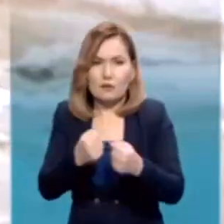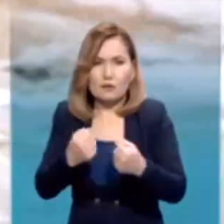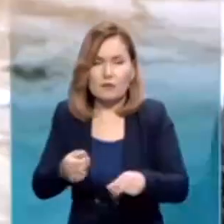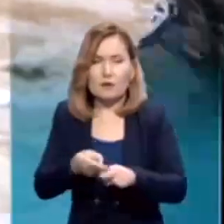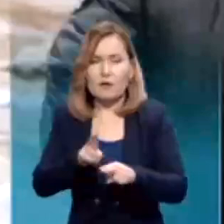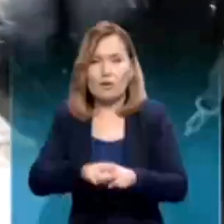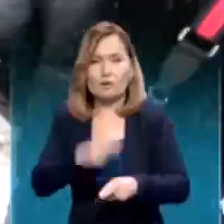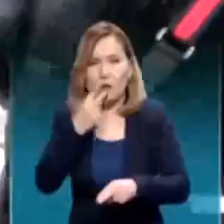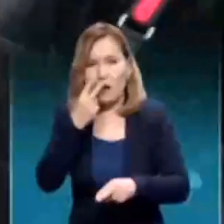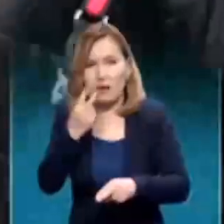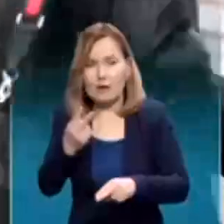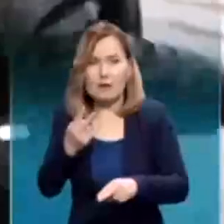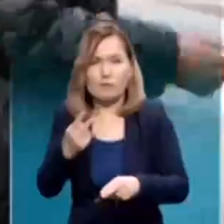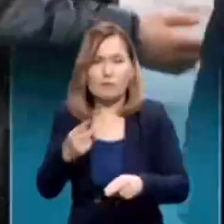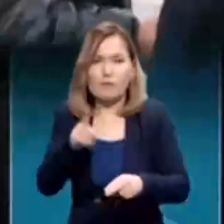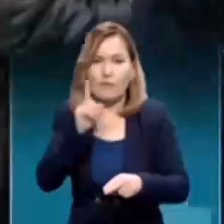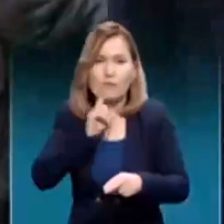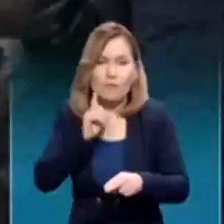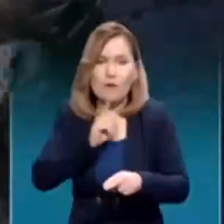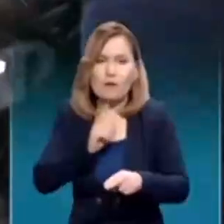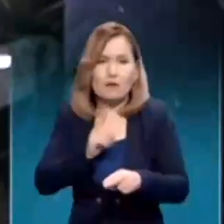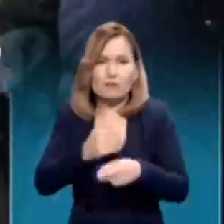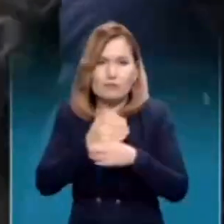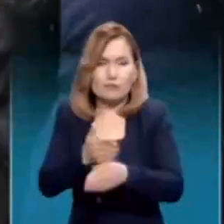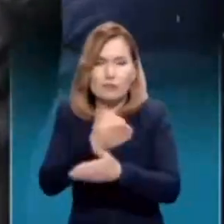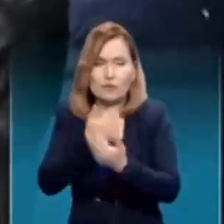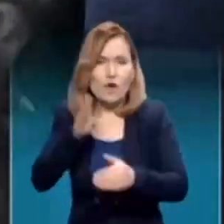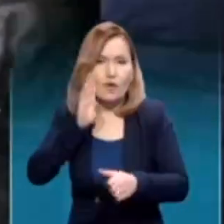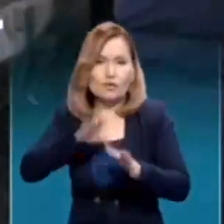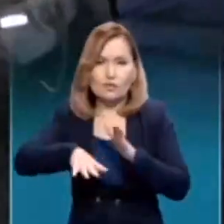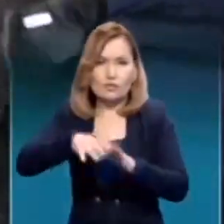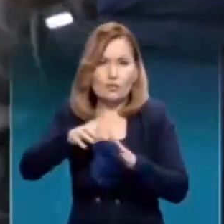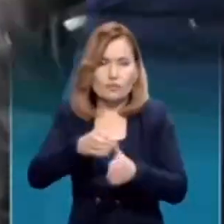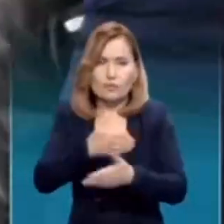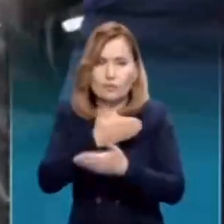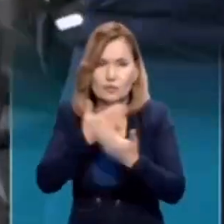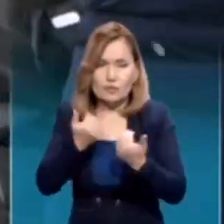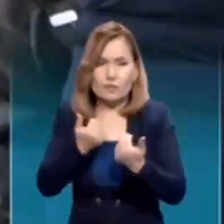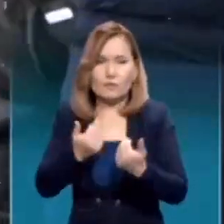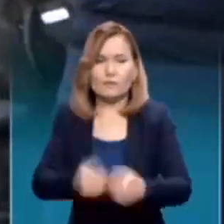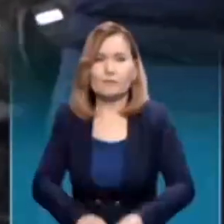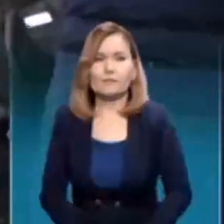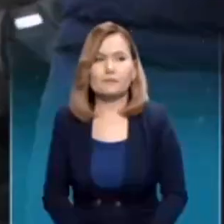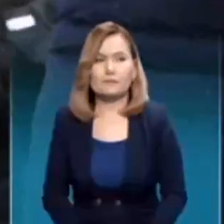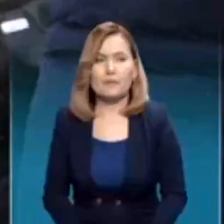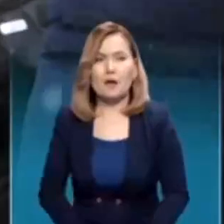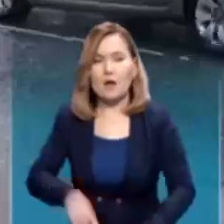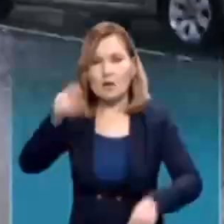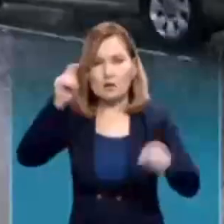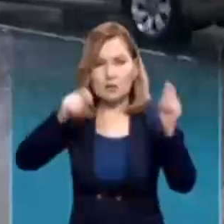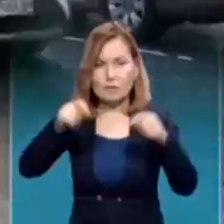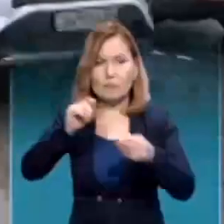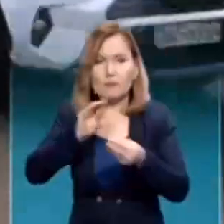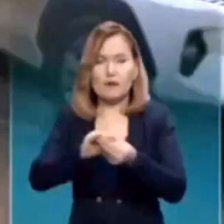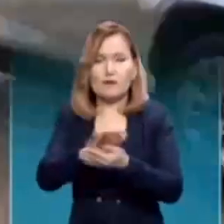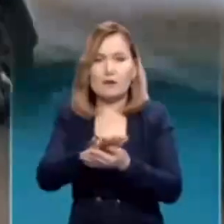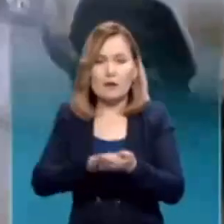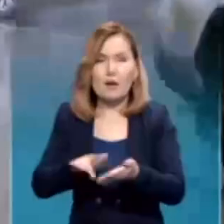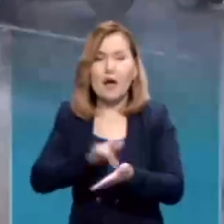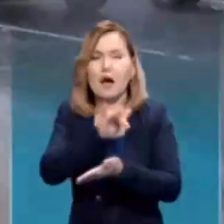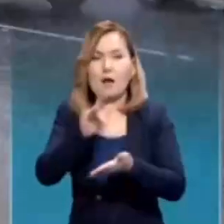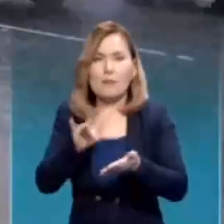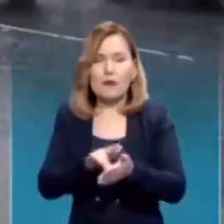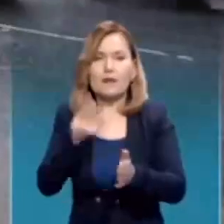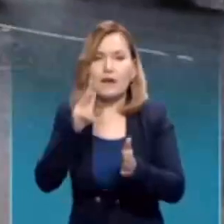енді. Былай қараймыз, былай қараймыз. Алынып жатыр ма екен? Су тартылып жатыр ма екен деп. Тартып жатқан жоқ. Жаңбыр жауып жатыр. Қазір қала